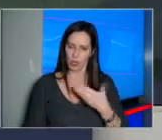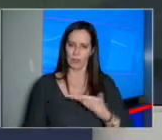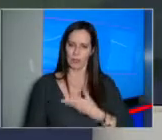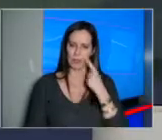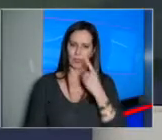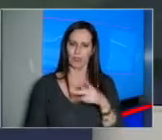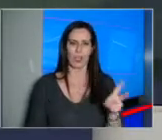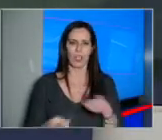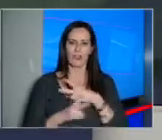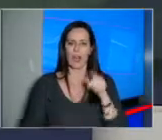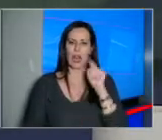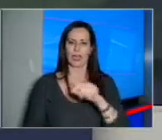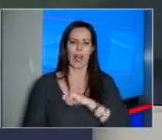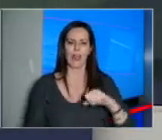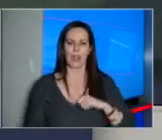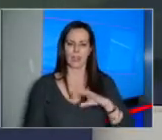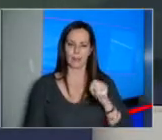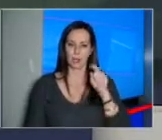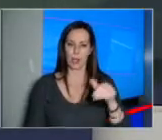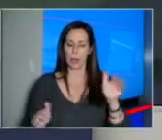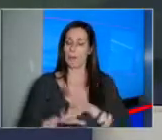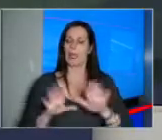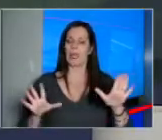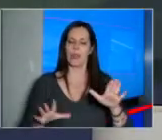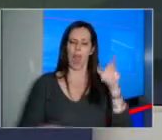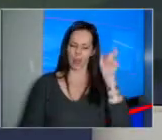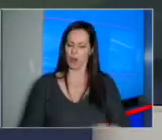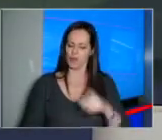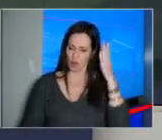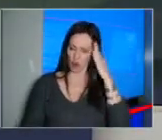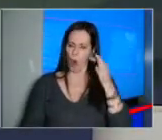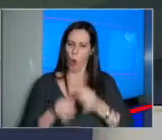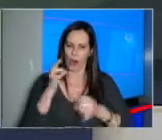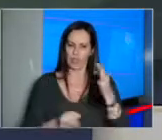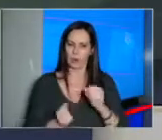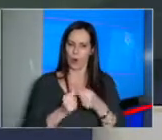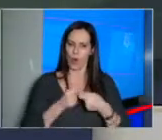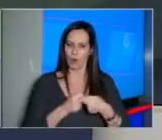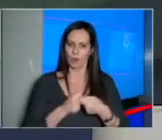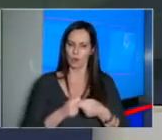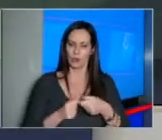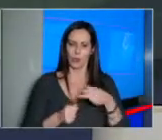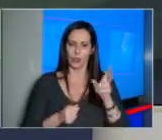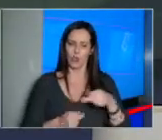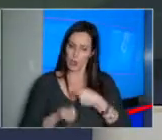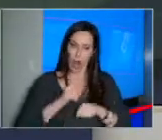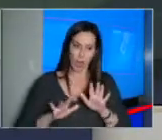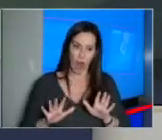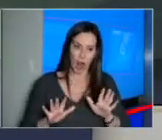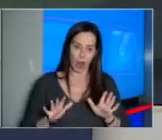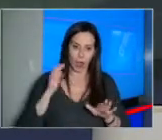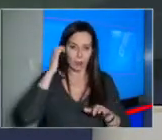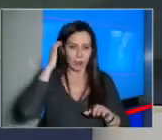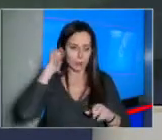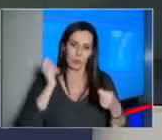תשמע, אי אפשר להגיע אליהם לבד. אם אתה לא בא בלי איזה פונקציונר, עורך דין או ארגון, נוצרה כלכלת על